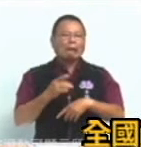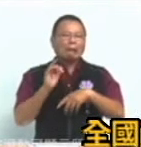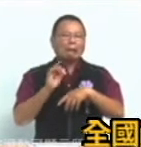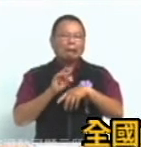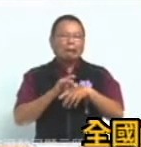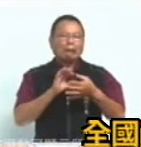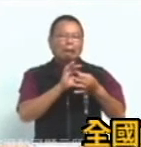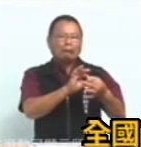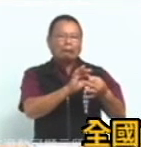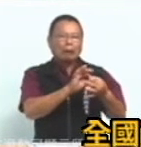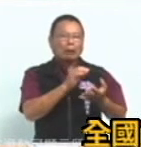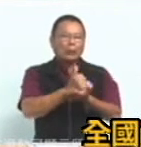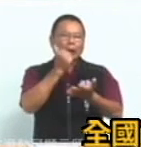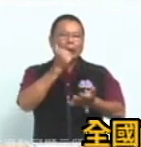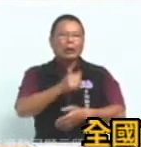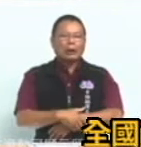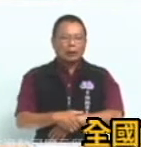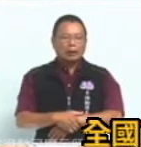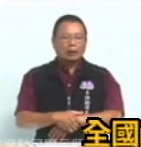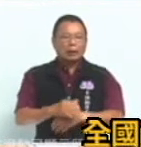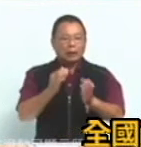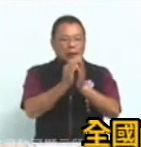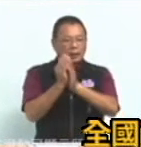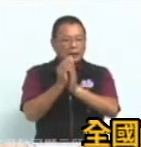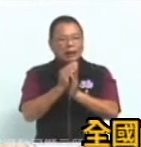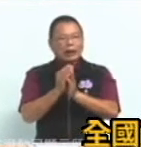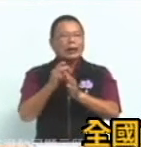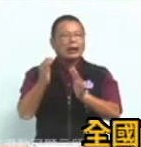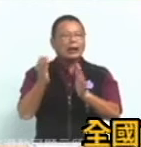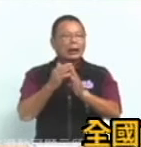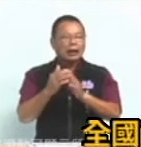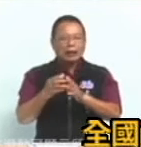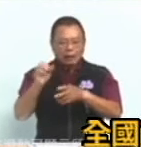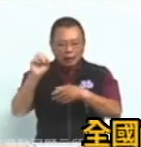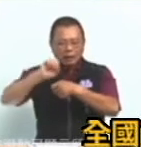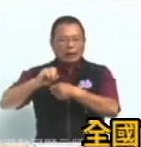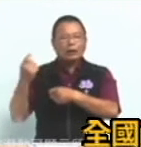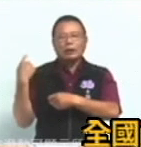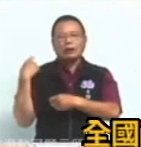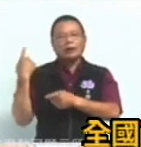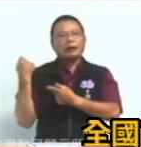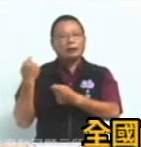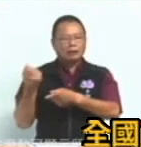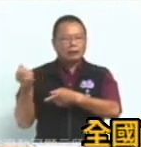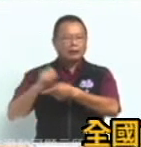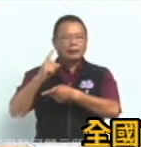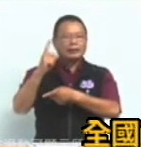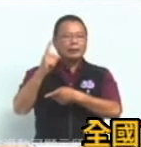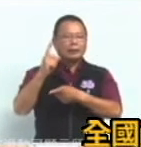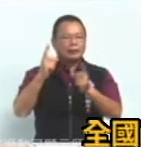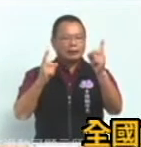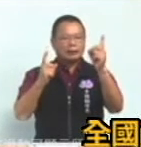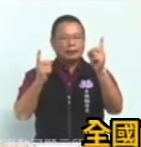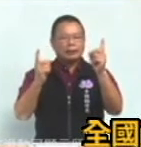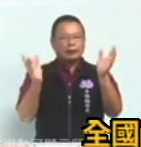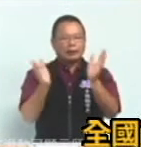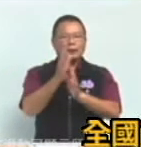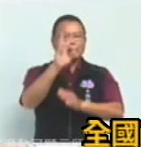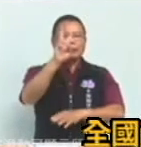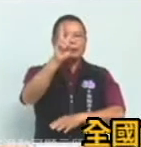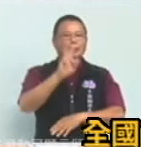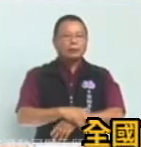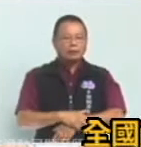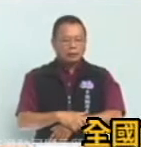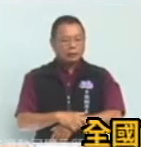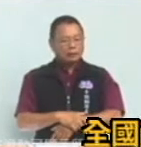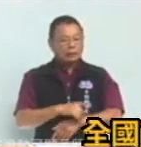就是我们昨天所报告的哈，桃园回来的家族又增加一例。我们请看下一张。那在讲这个案